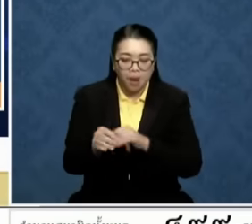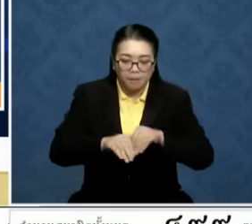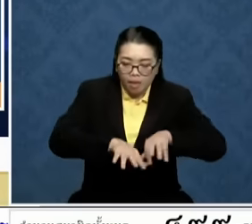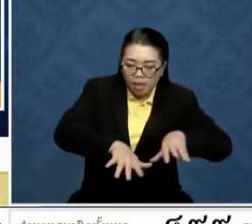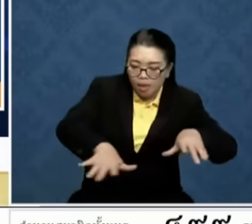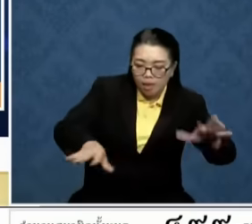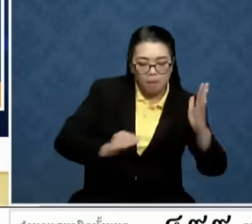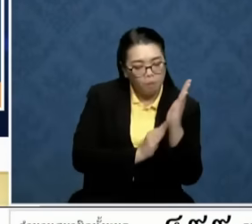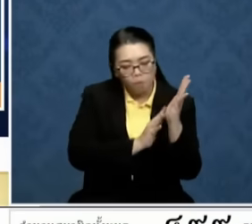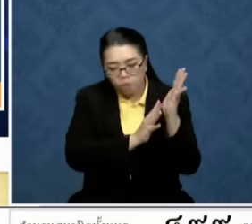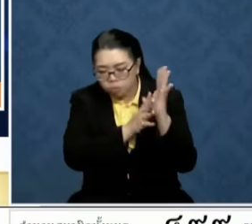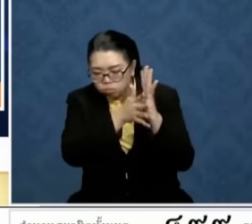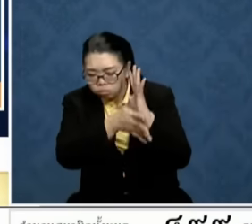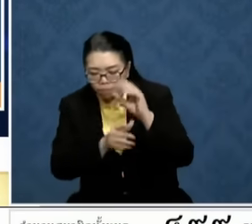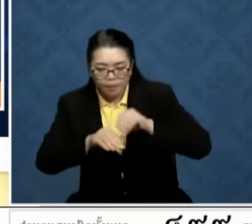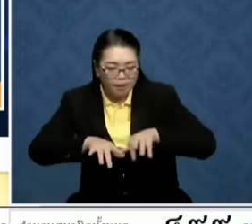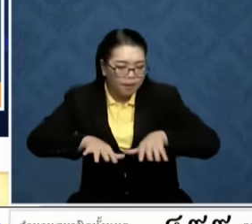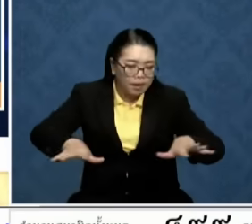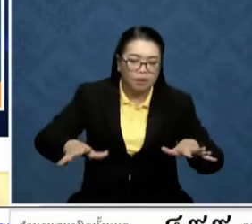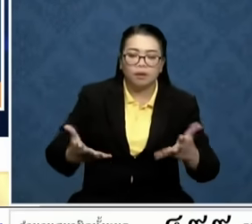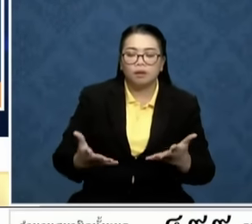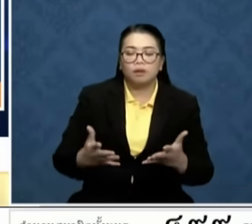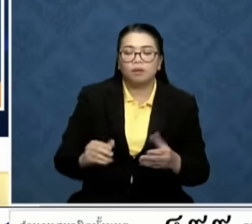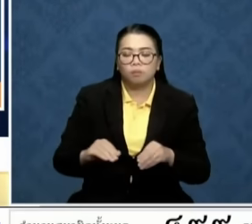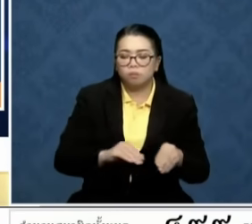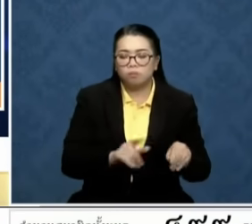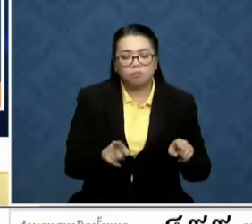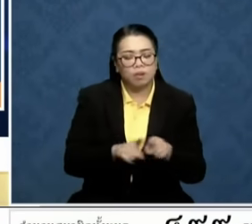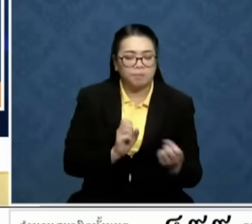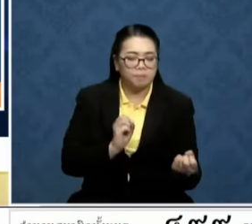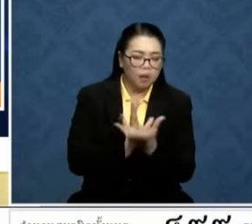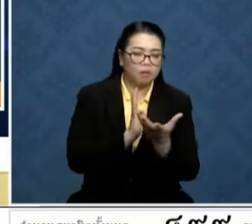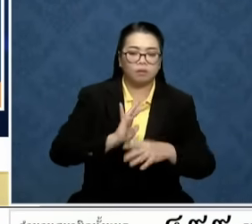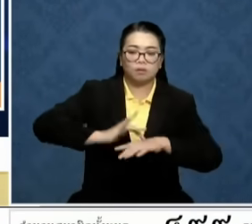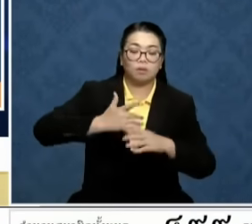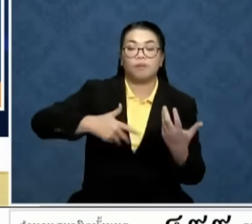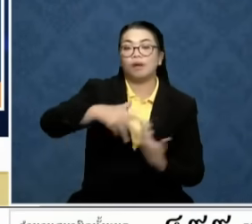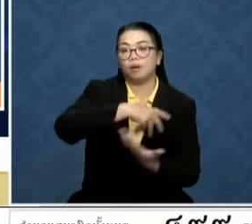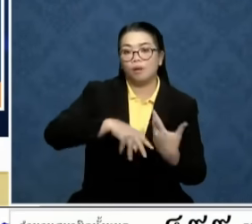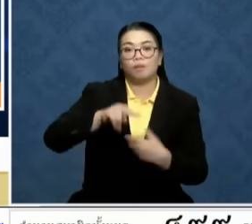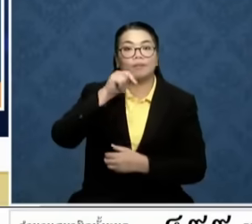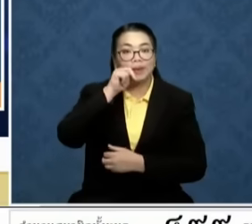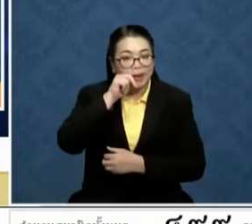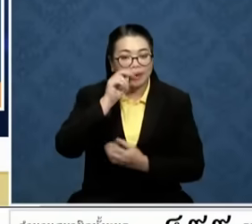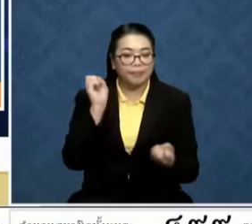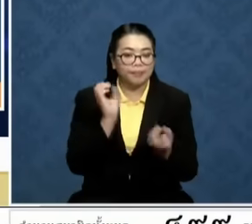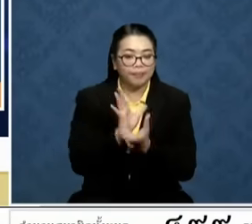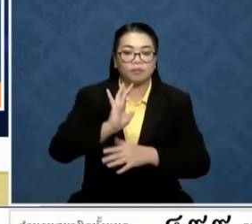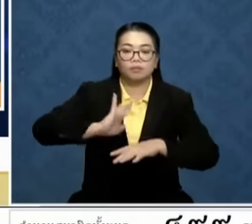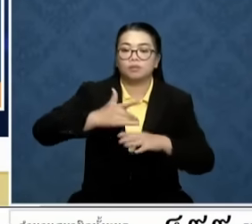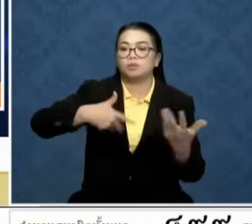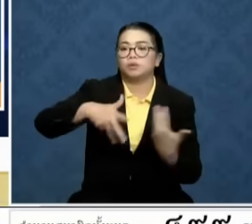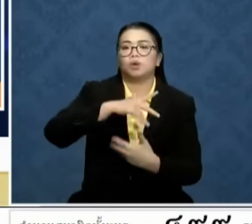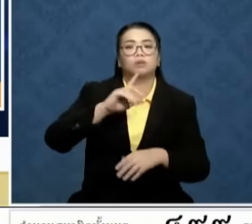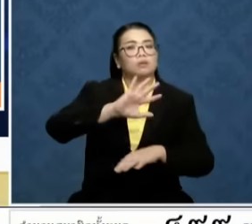สสนิธิพลได้พูดไปเมื่อสักครู่นี้ว่ามันเป็นการทำลายสิ่งแวดล้อมมันเป็นการทำลายทรัพยากร